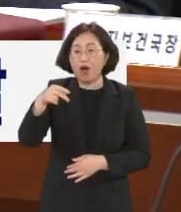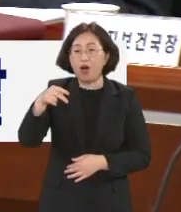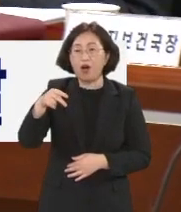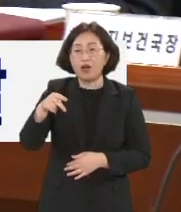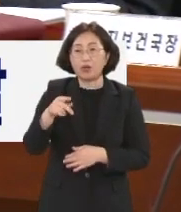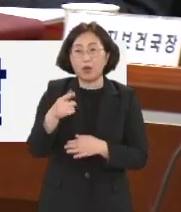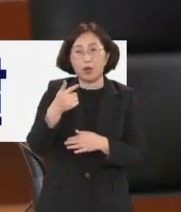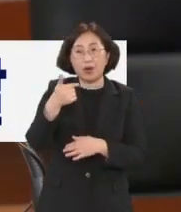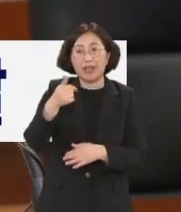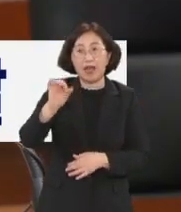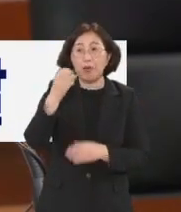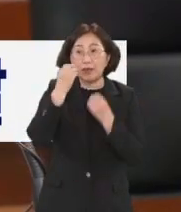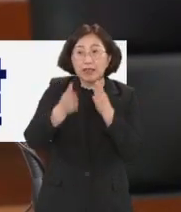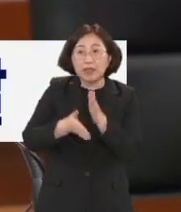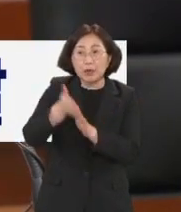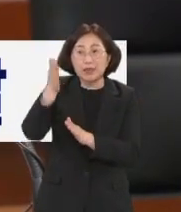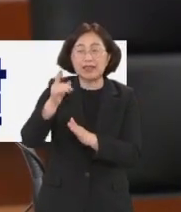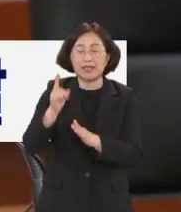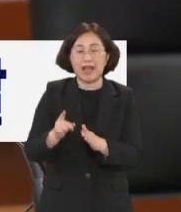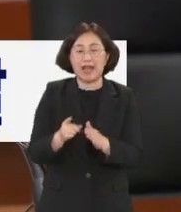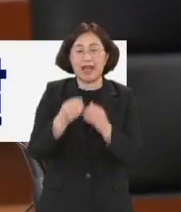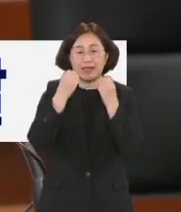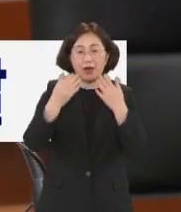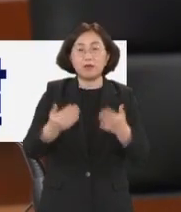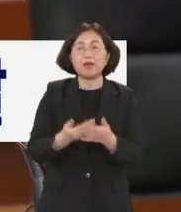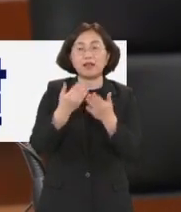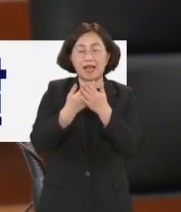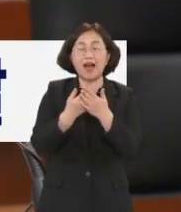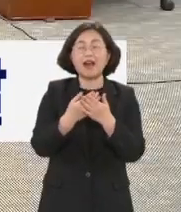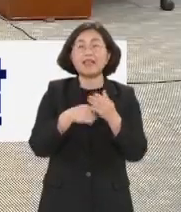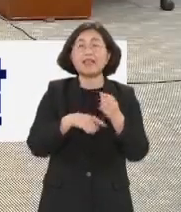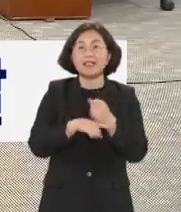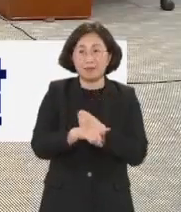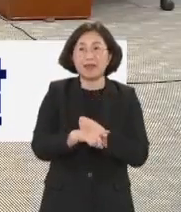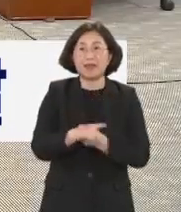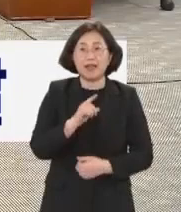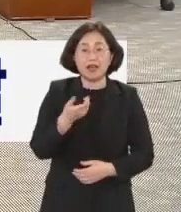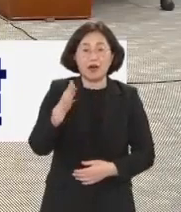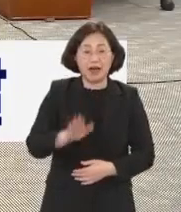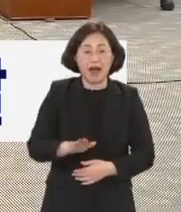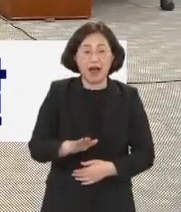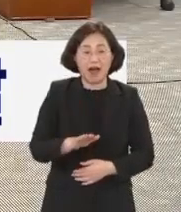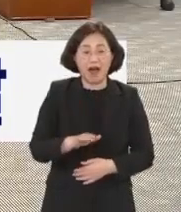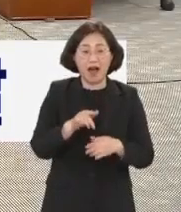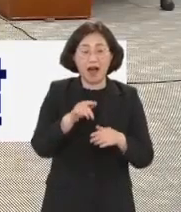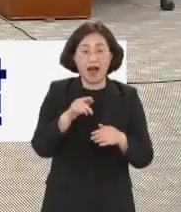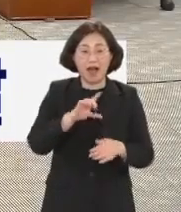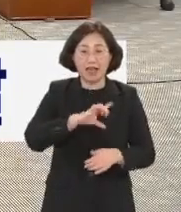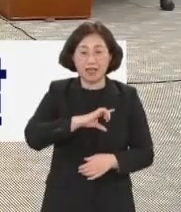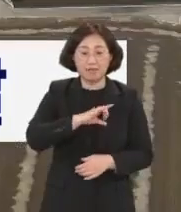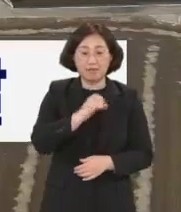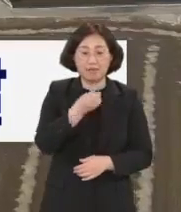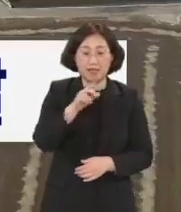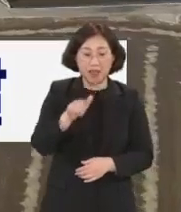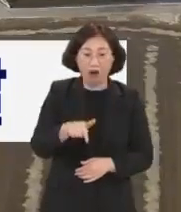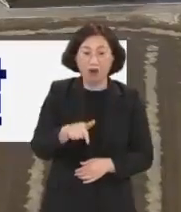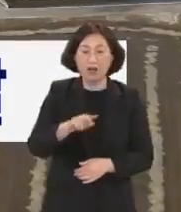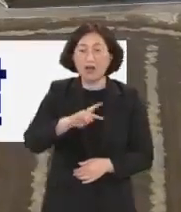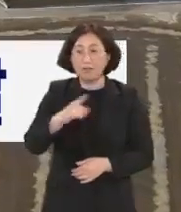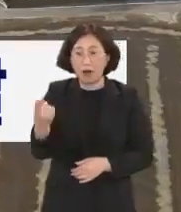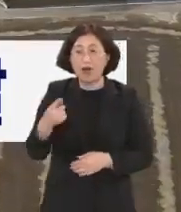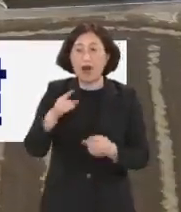또 다른 관문으로 성장하길 바라는 의미라고 설명했습니다 하지만 서해선 삽교역 명칭을 내포역으로